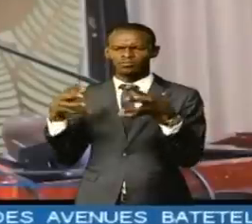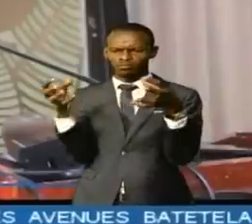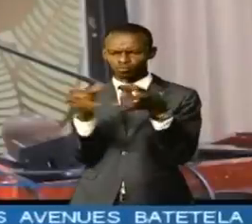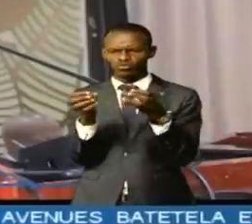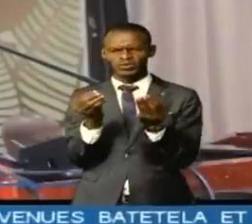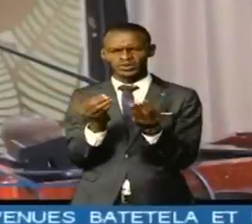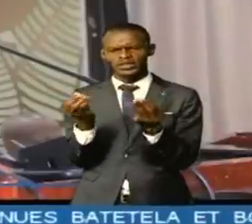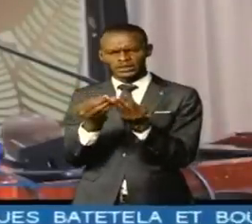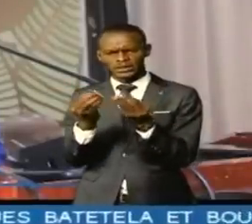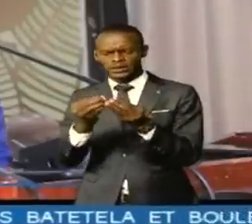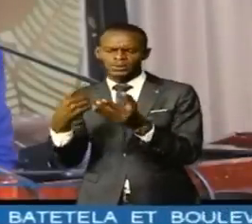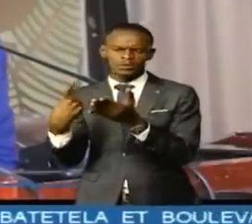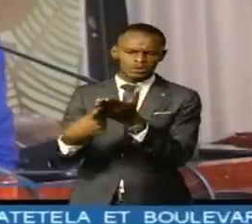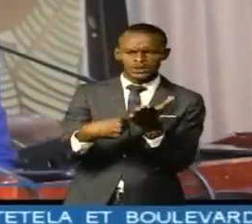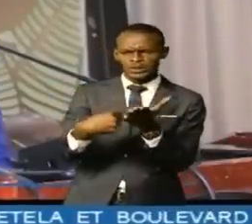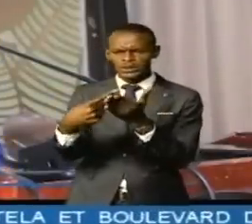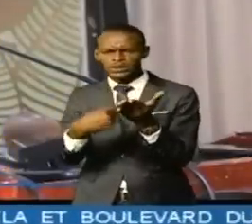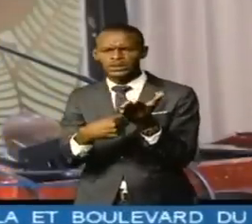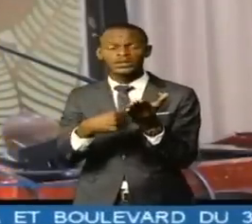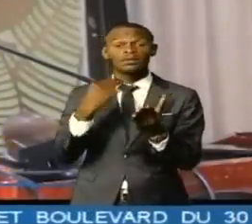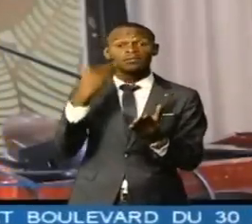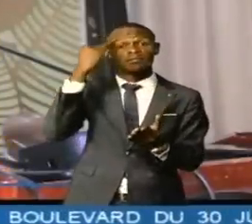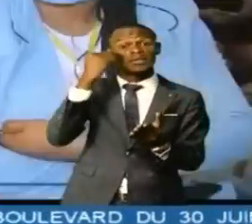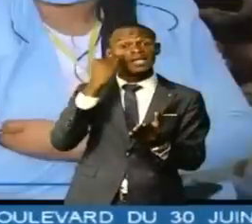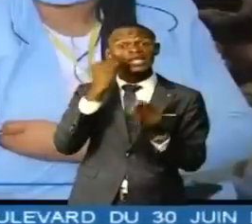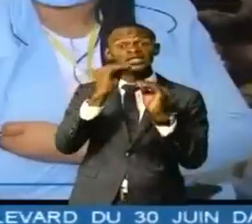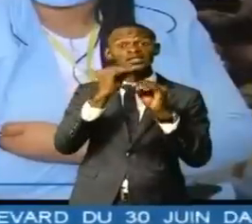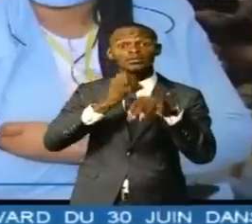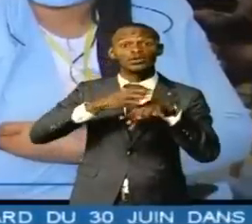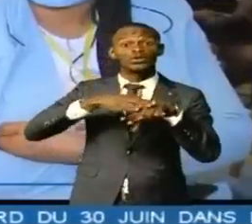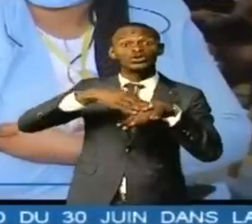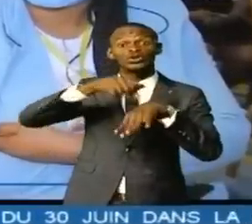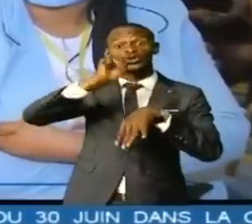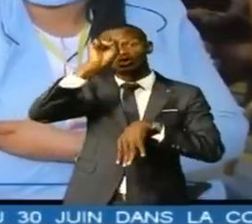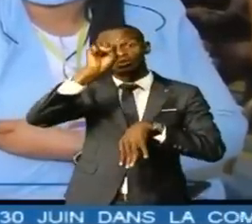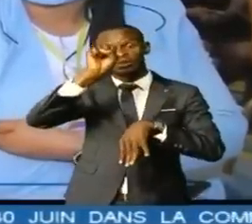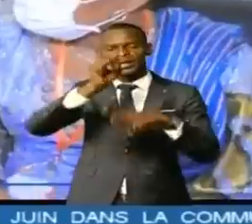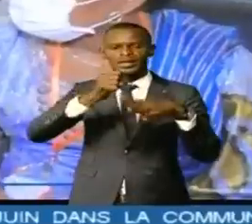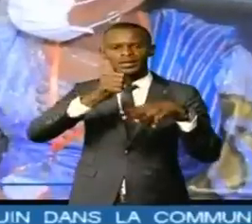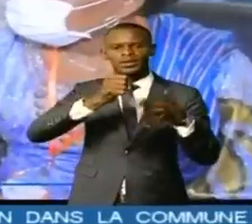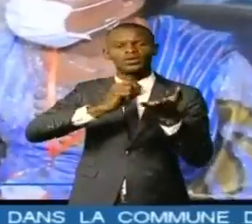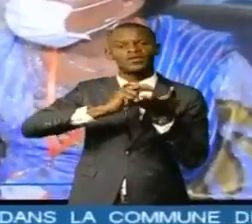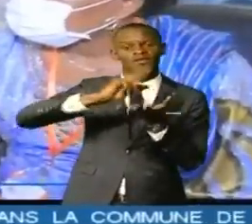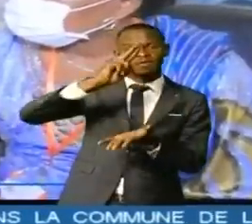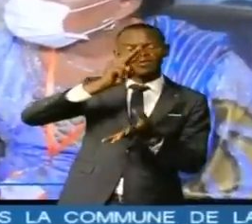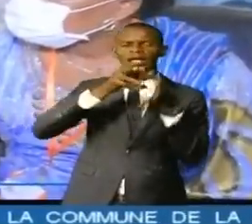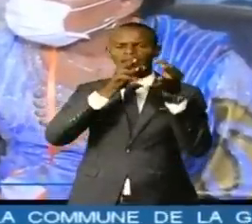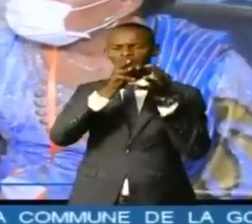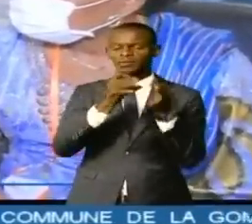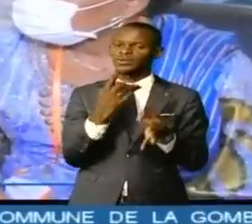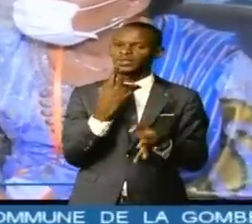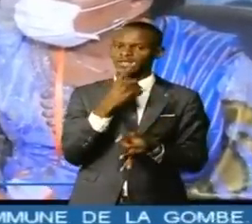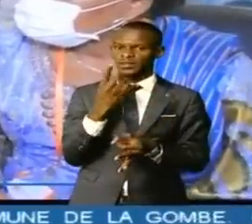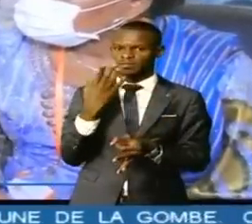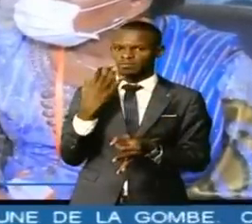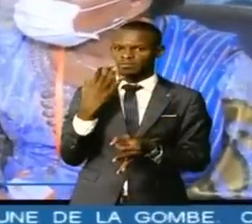la motivation à la base de la candidature de la République démocratique du Congo à l'organisation de cette 39e session.